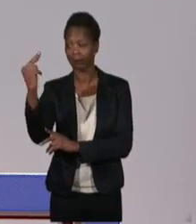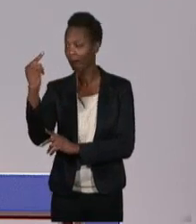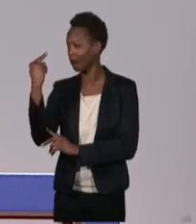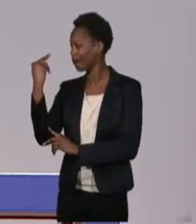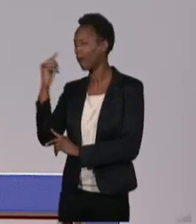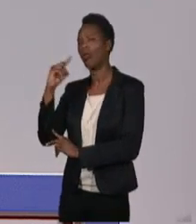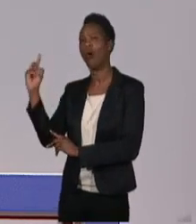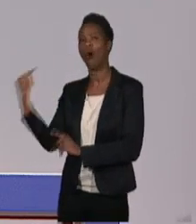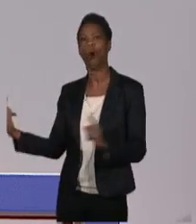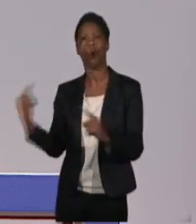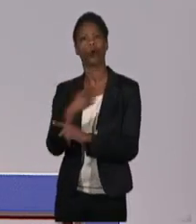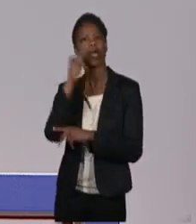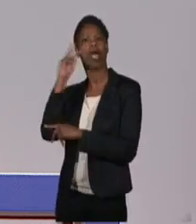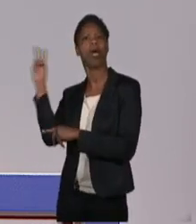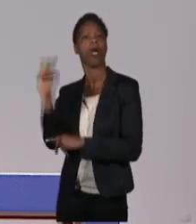une énergie.